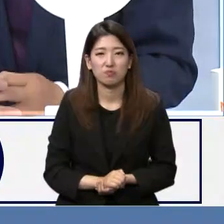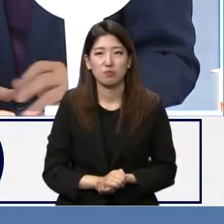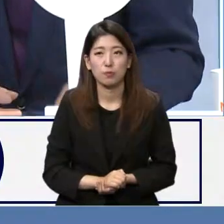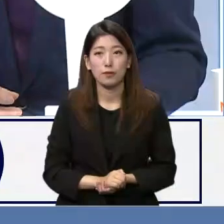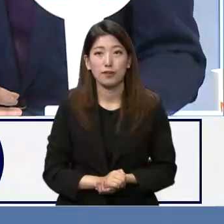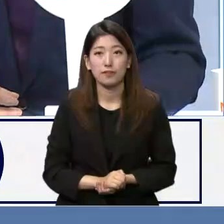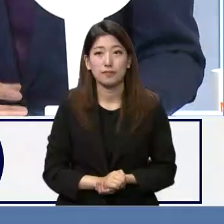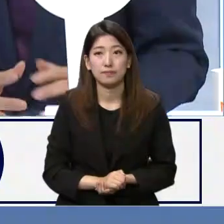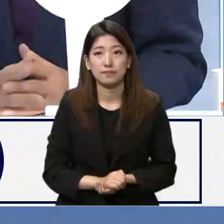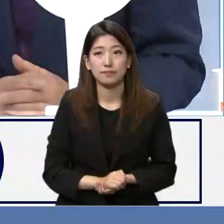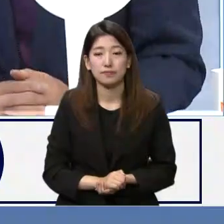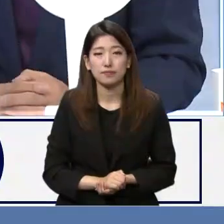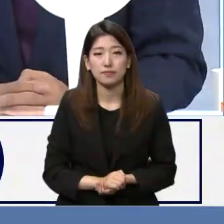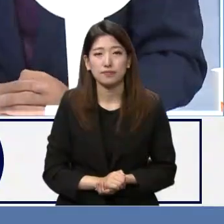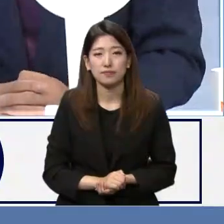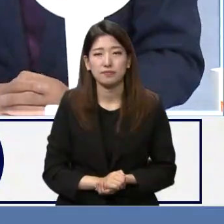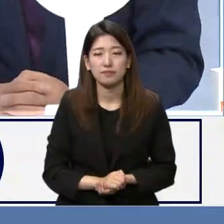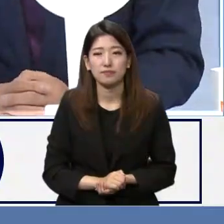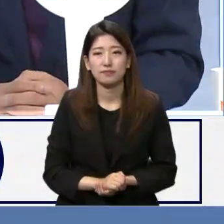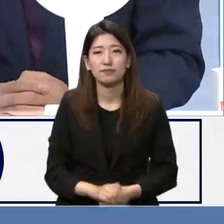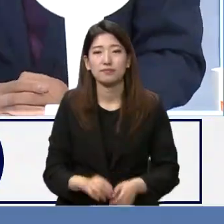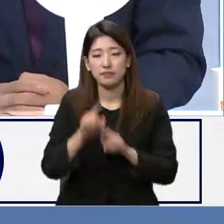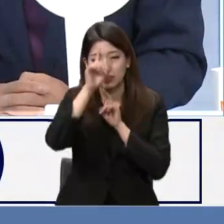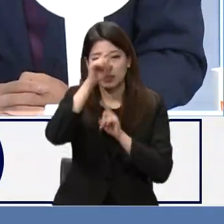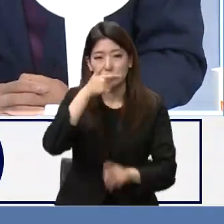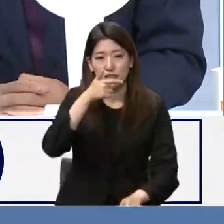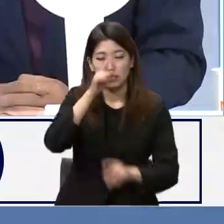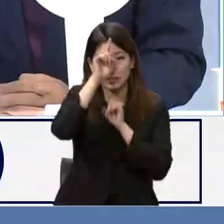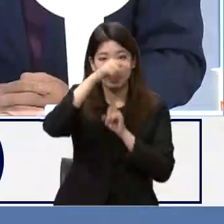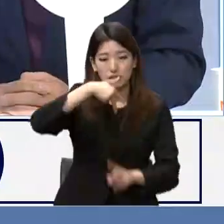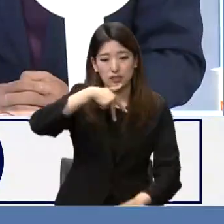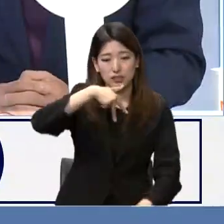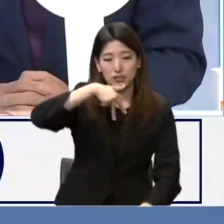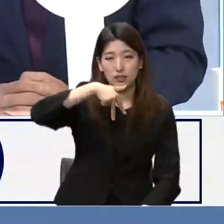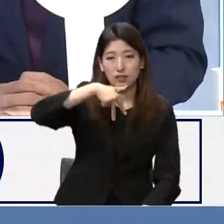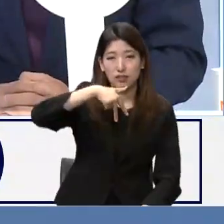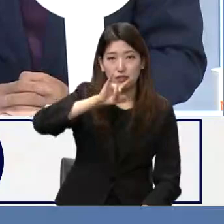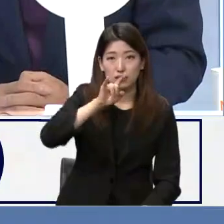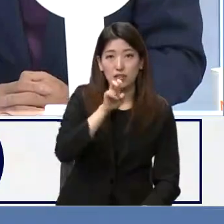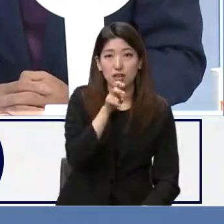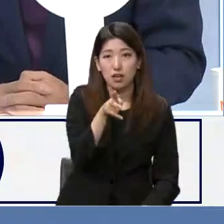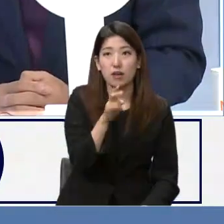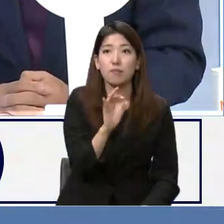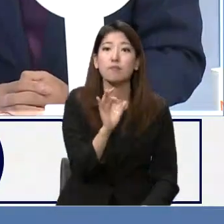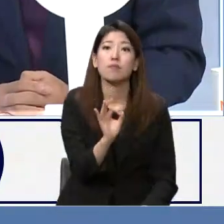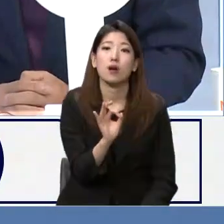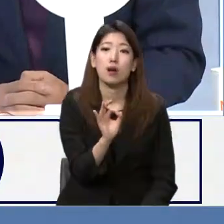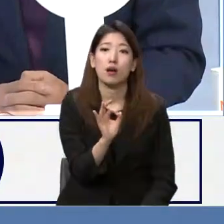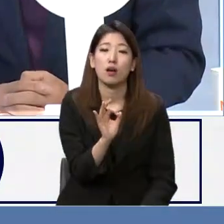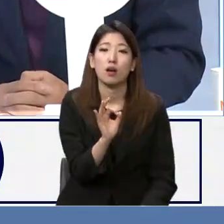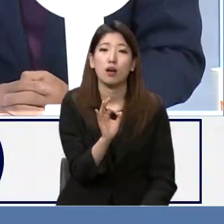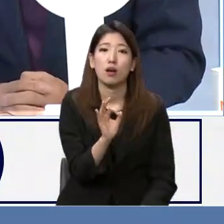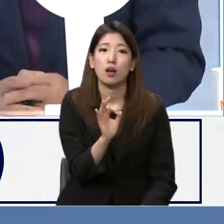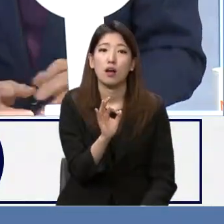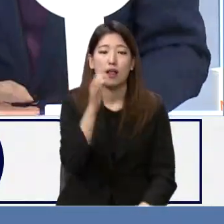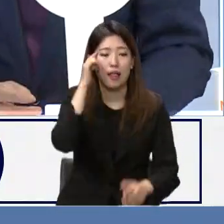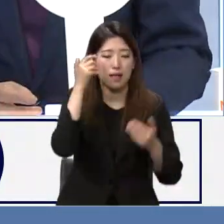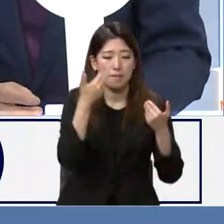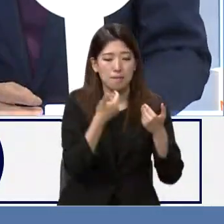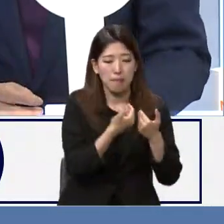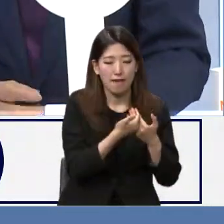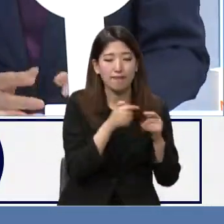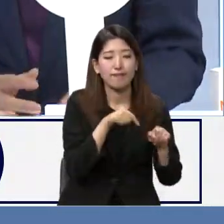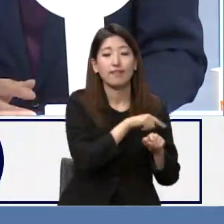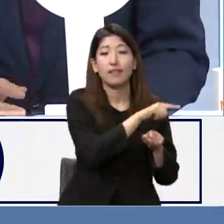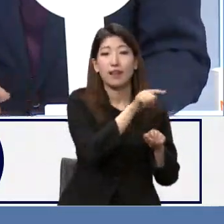구심점 역할을 할 것으로 이제 보입니다 그렇게 됐을 때 과연 이제 이재명 대표가이를